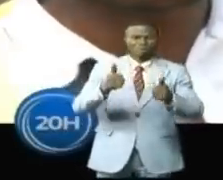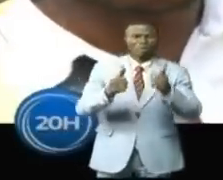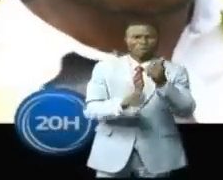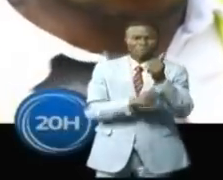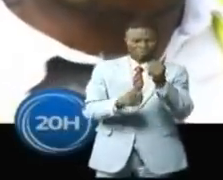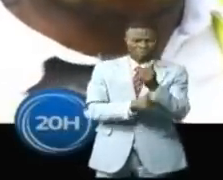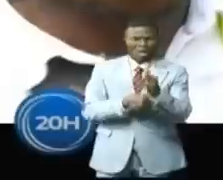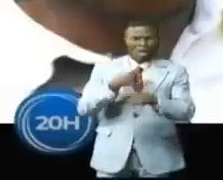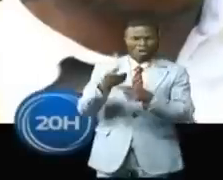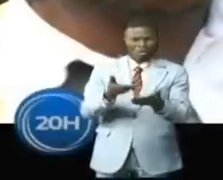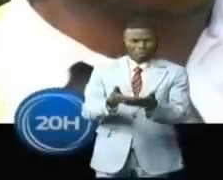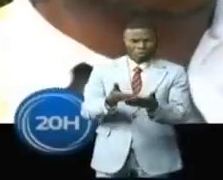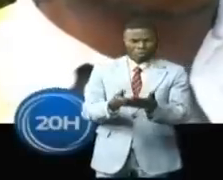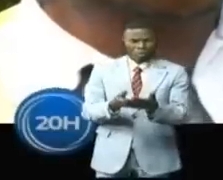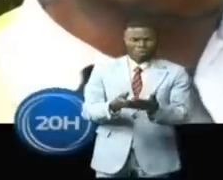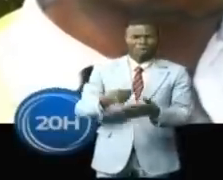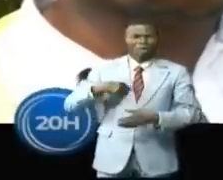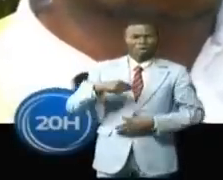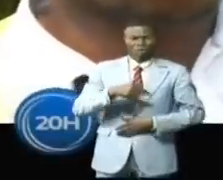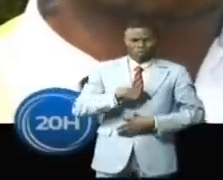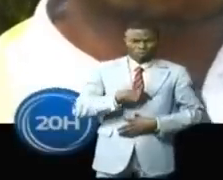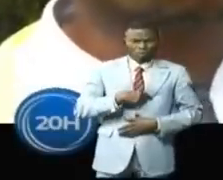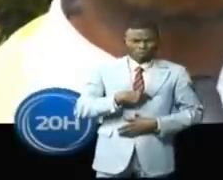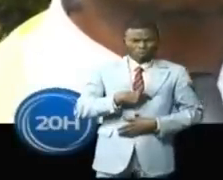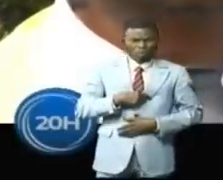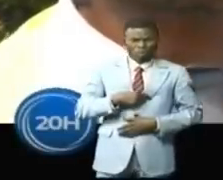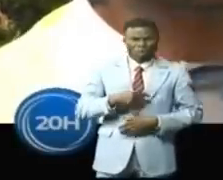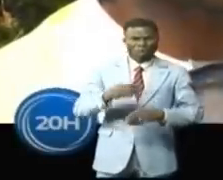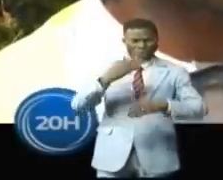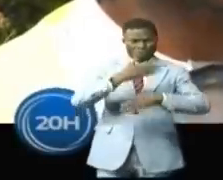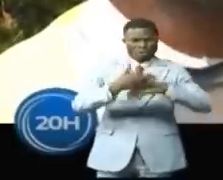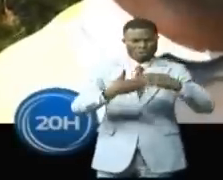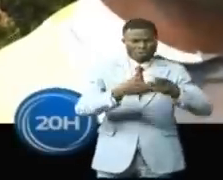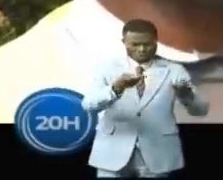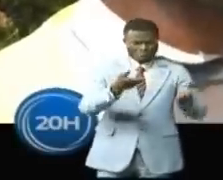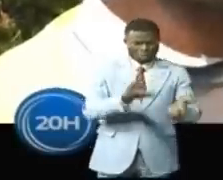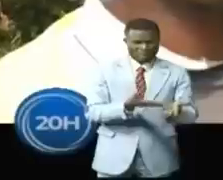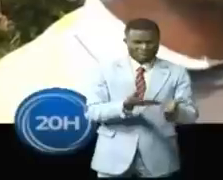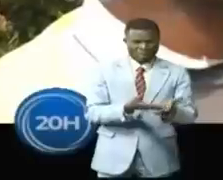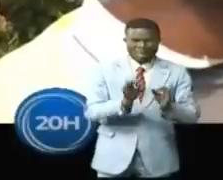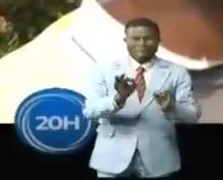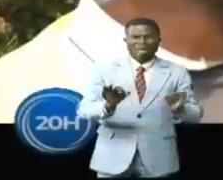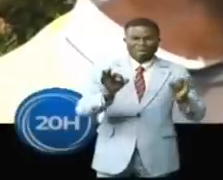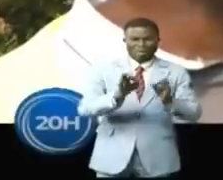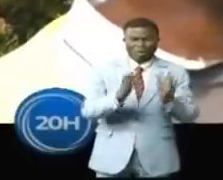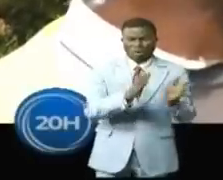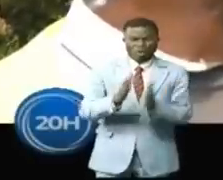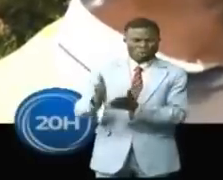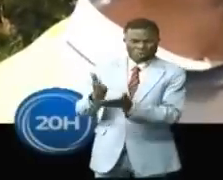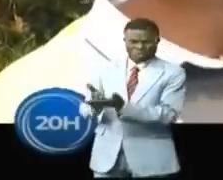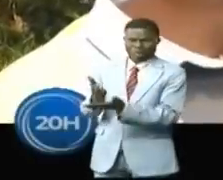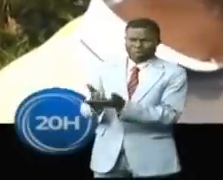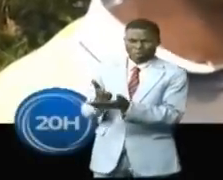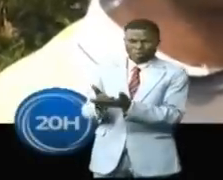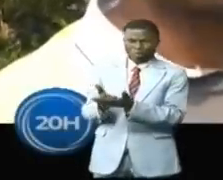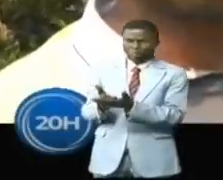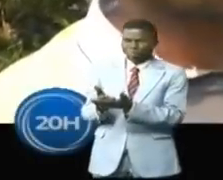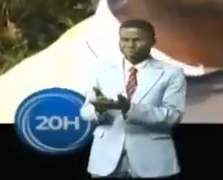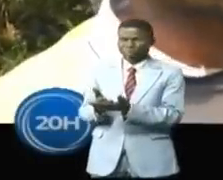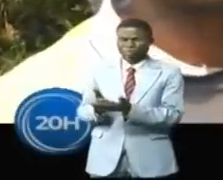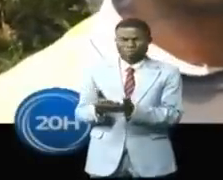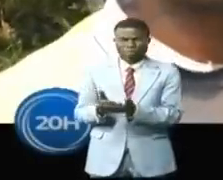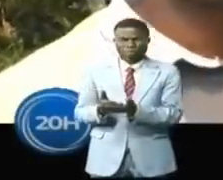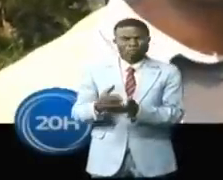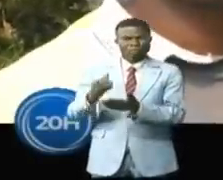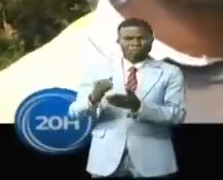partir et nous avons érigé. Nous avons érigé une mire de ce côté-là. C'est pour cela qu'on a prévu, avant de faire